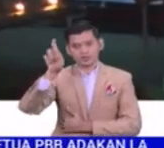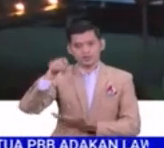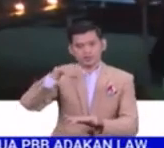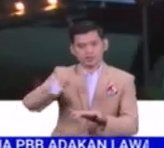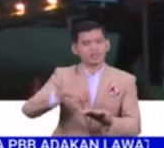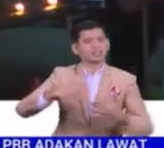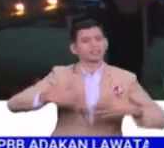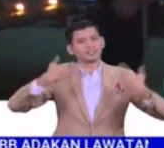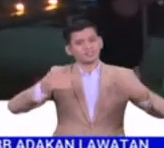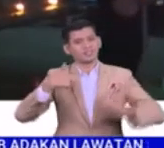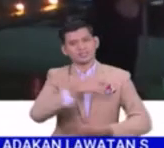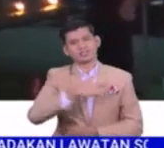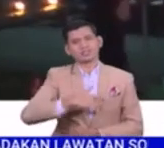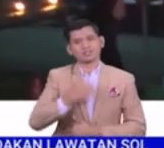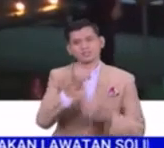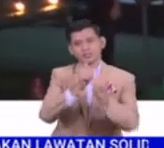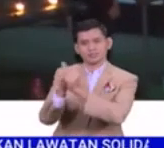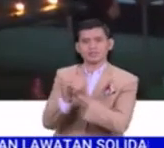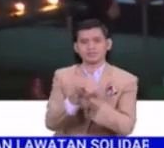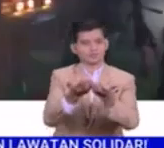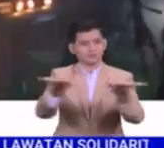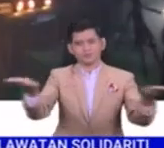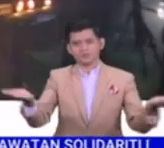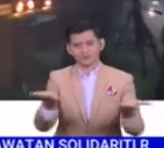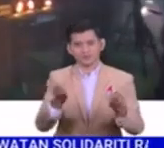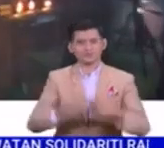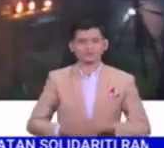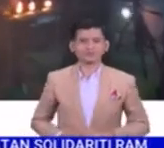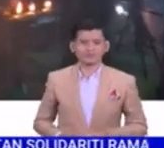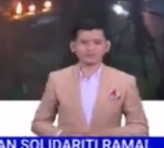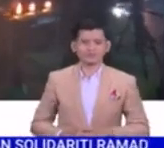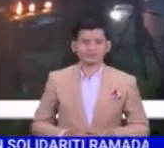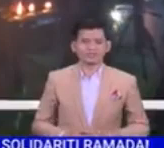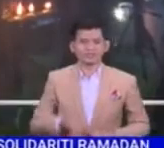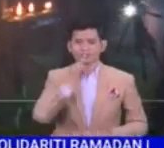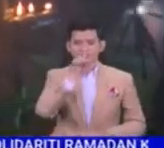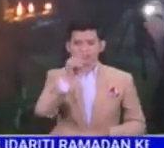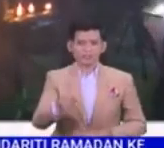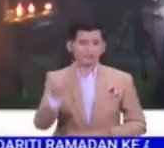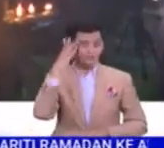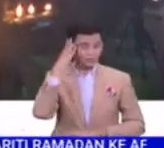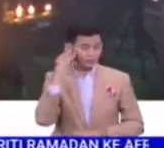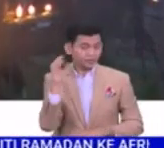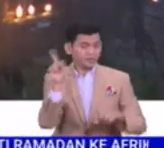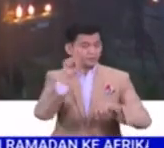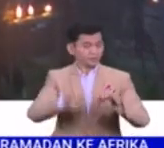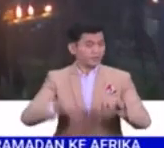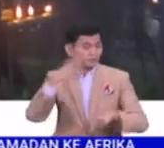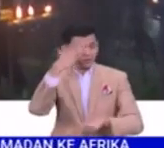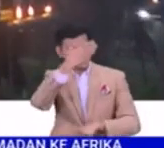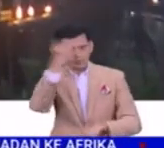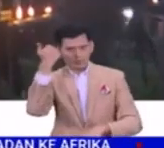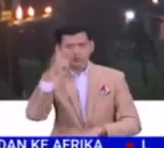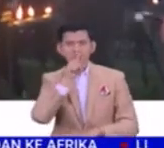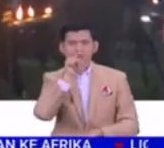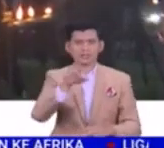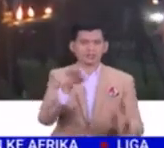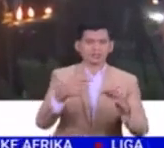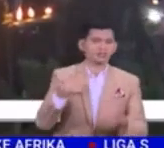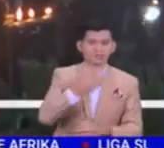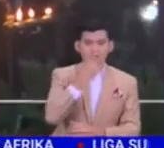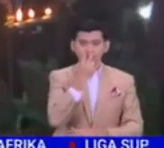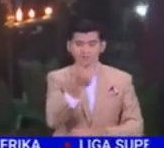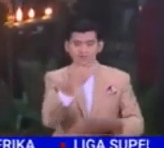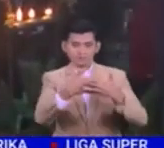dia kemeriahan yang kami dapat rasakan bersama-sama. Salah satu pengalaman yang tak boleh dilupakan. Kalau kita tengok sebenarnya sebelum ni